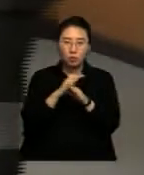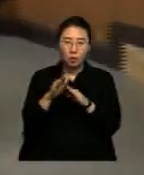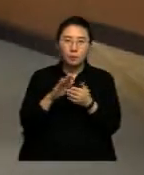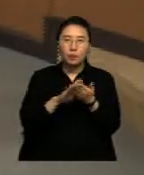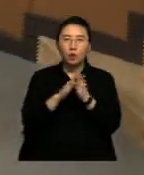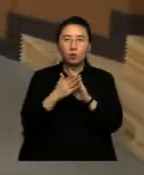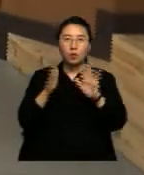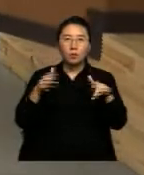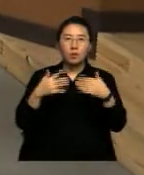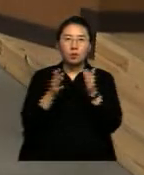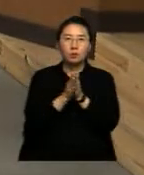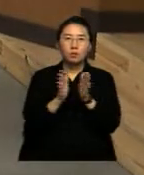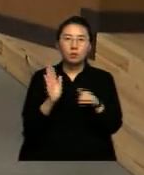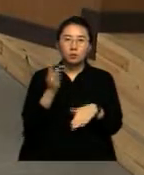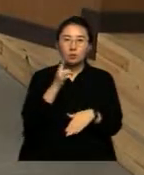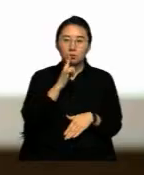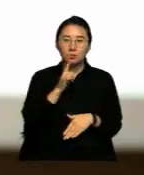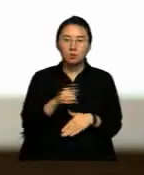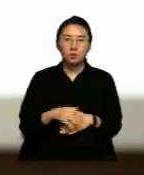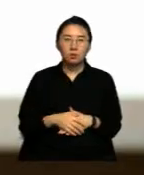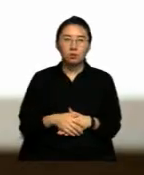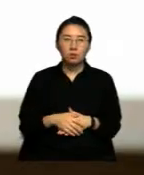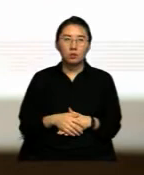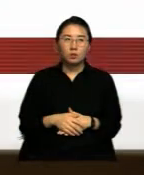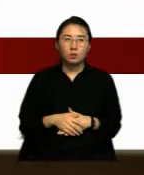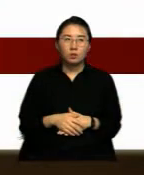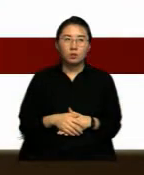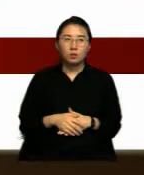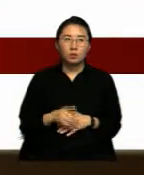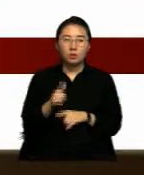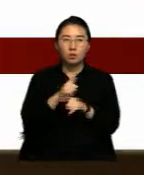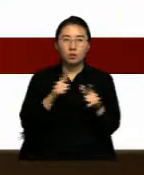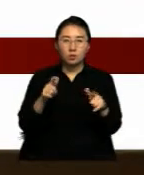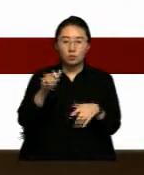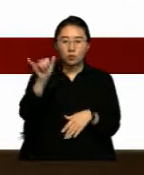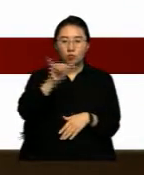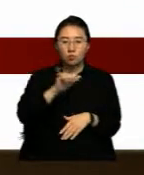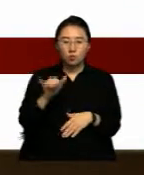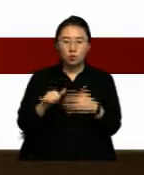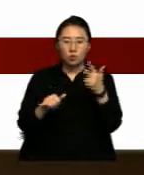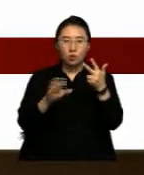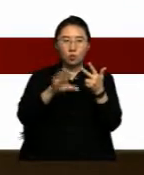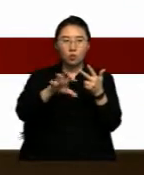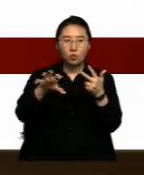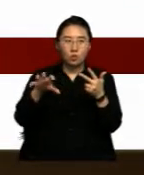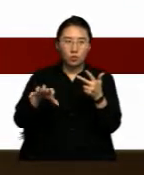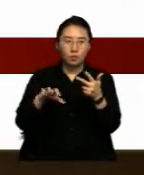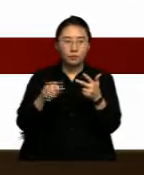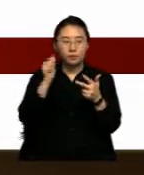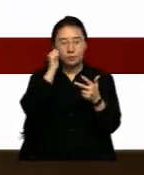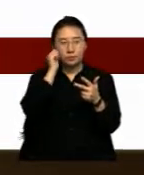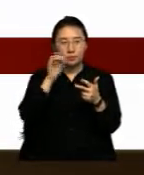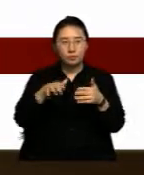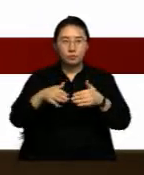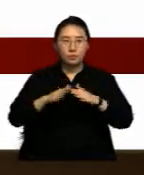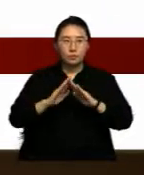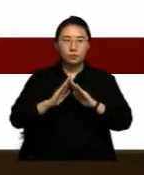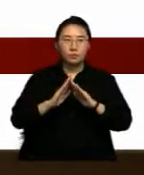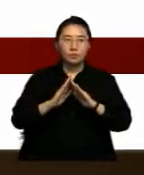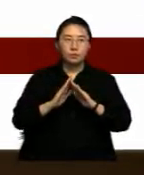변화의 바람이 불고 있다고 소개합니다. 전국의 7개의 도시에 숙박업소를 차렸는데